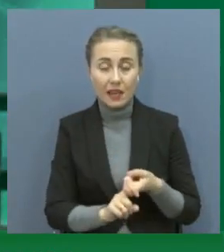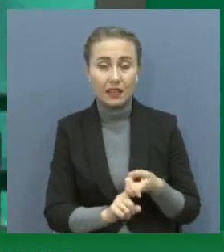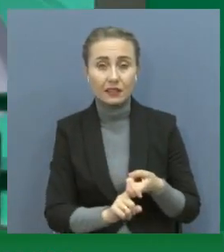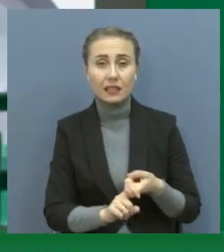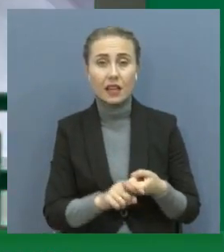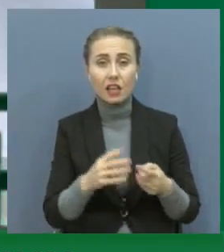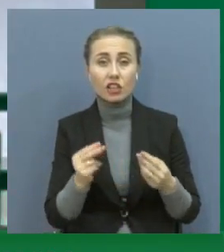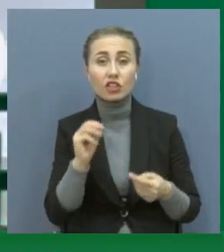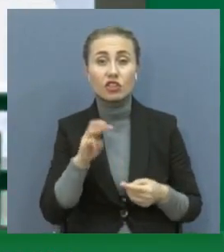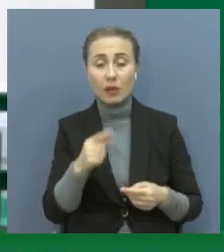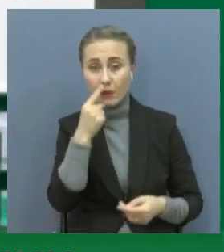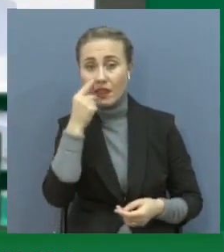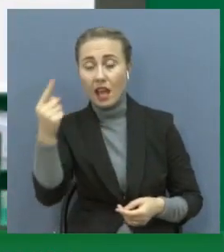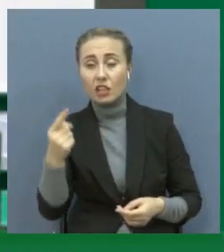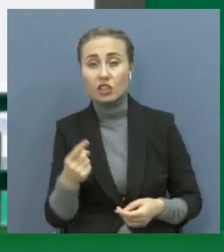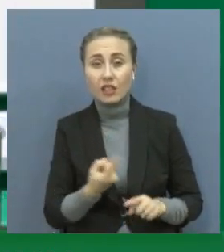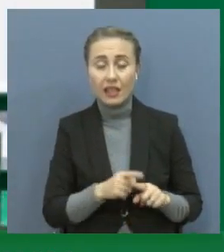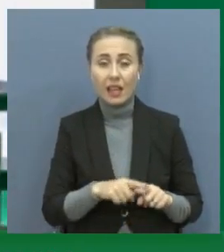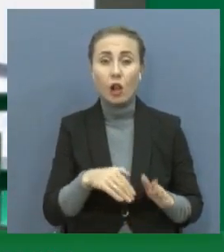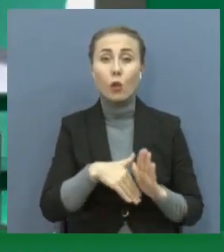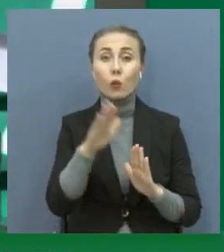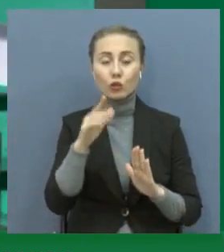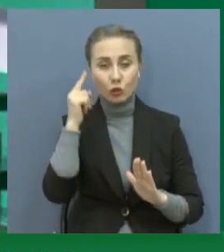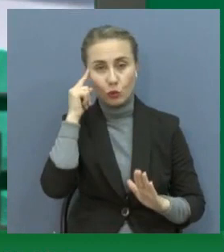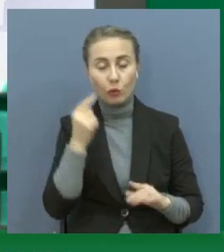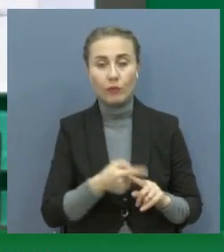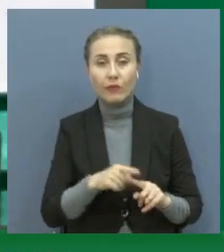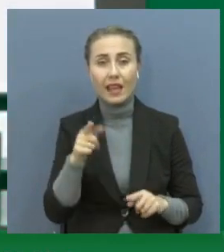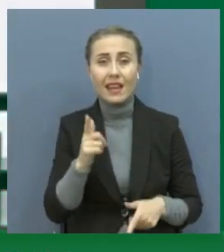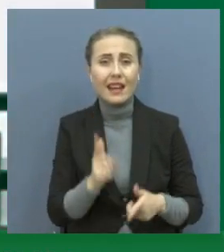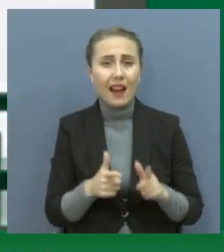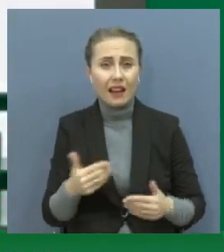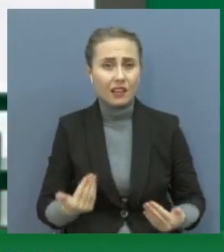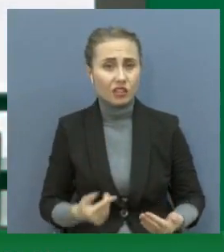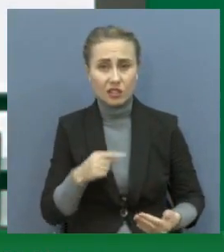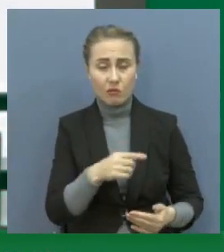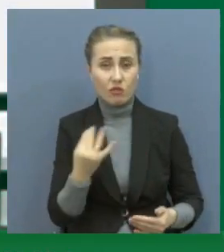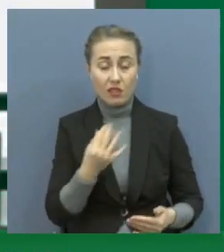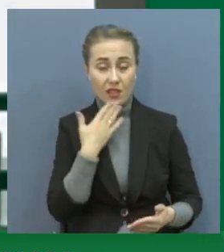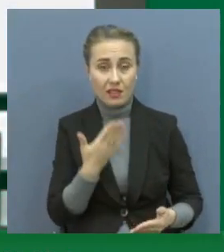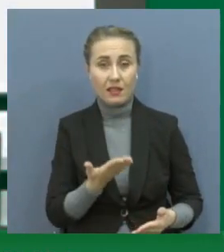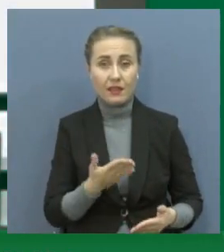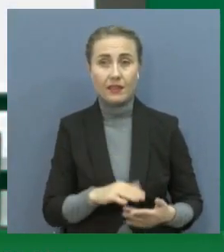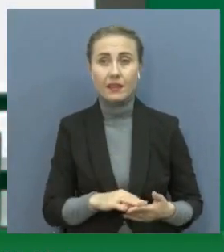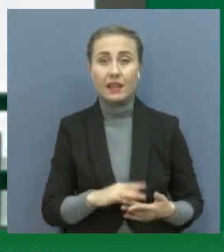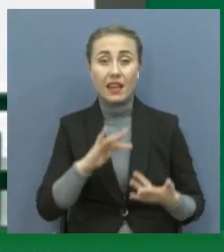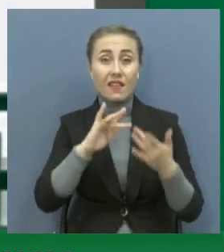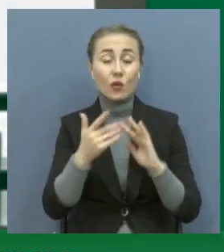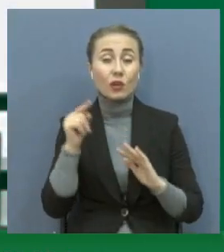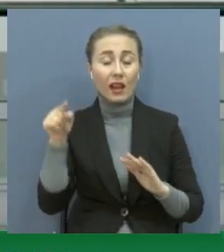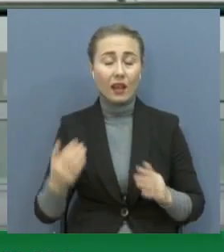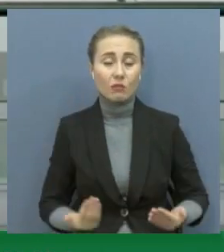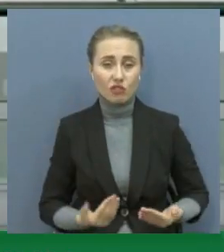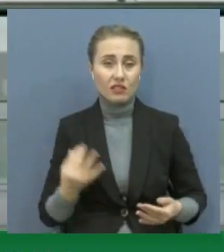дальше, тем лучше. Ему недостаточно интересно в реальной жизни, и он начинает увлекаться в виртуальной. Его это засасывает, да, как бы?